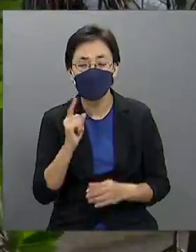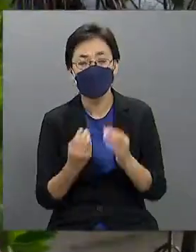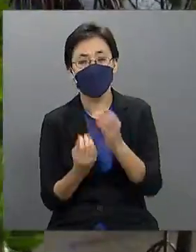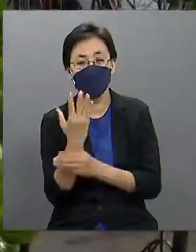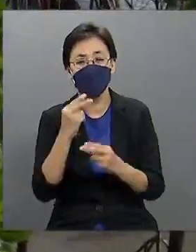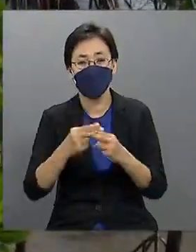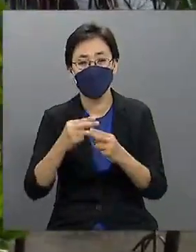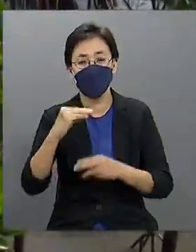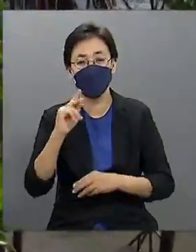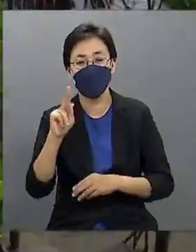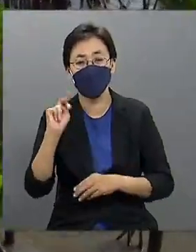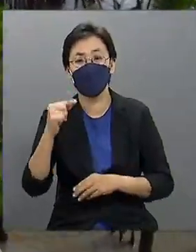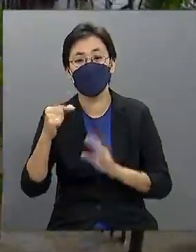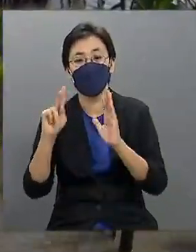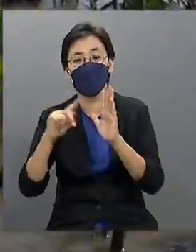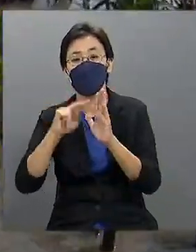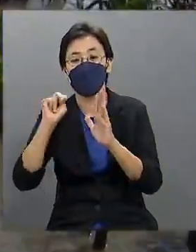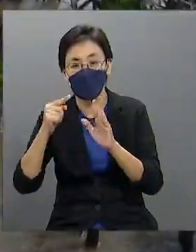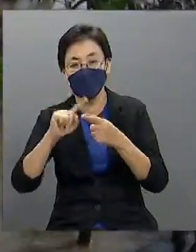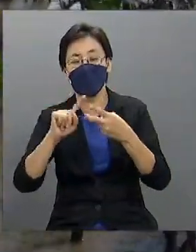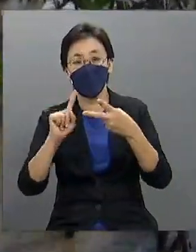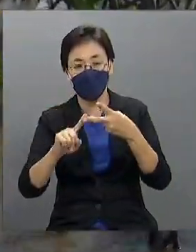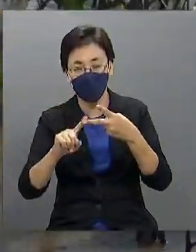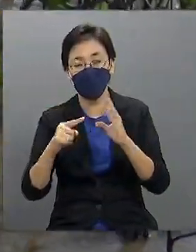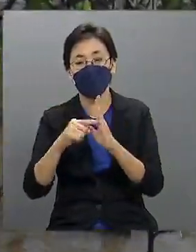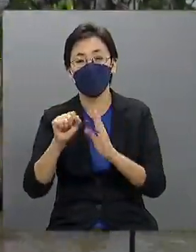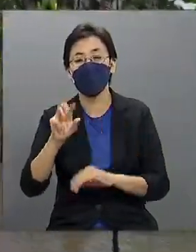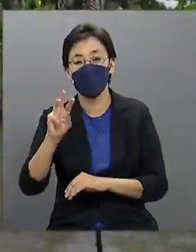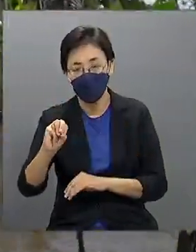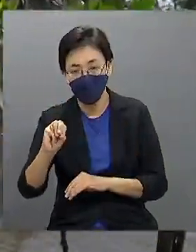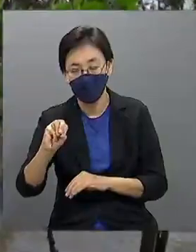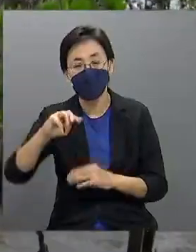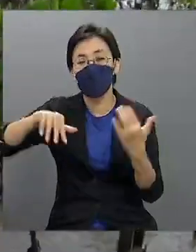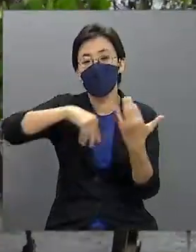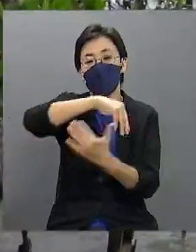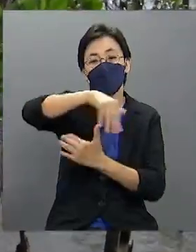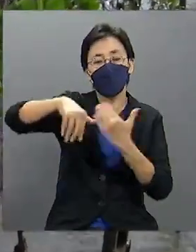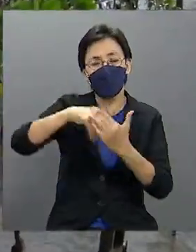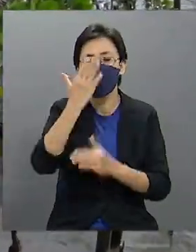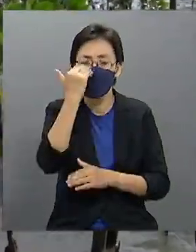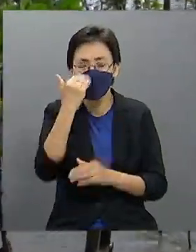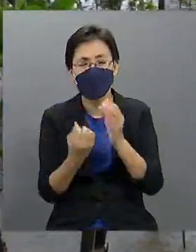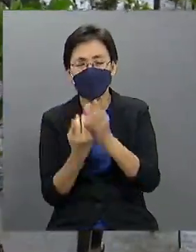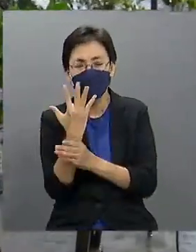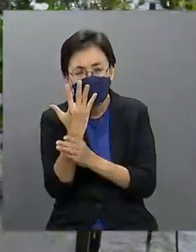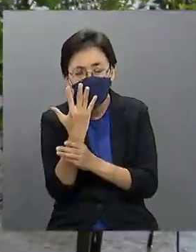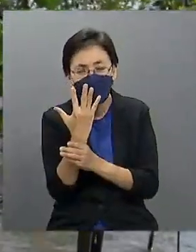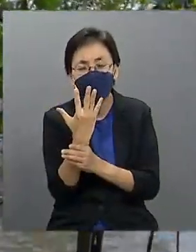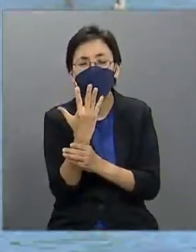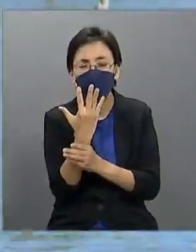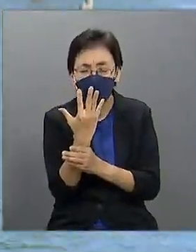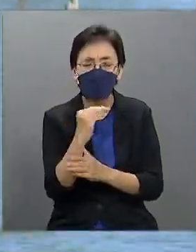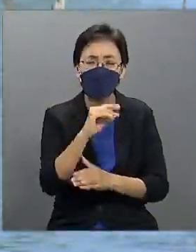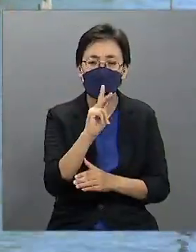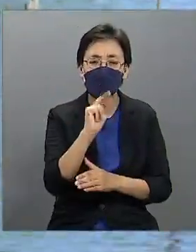สแม้และโงกลางสแม้กัโงกลมต้ปูกผสมประสานไเพราว่าอะไรคะไมถต้ใช้ต้นน้าย 2 ประเภทนี้ก